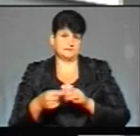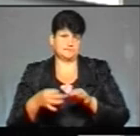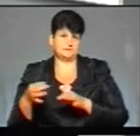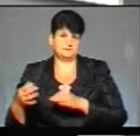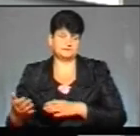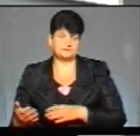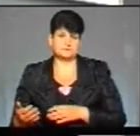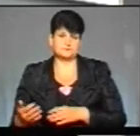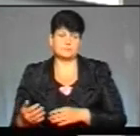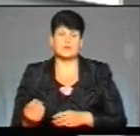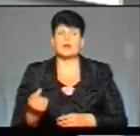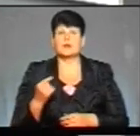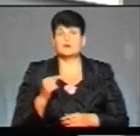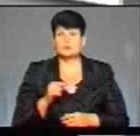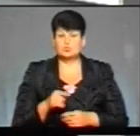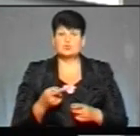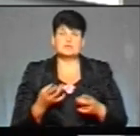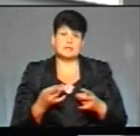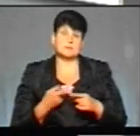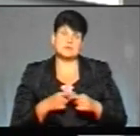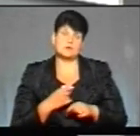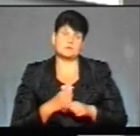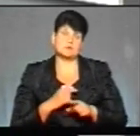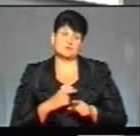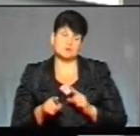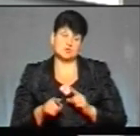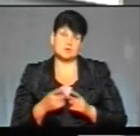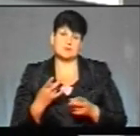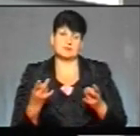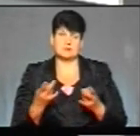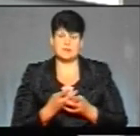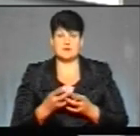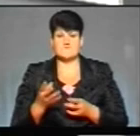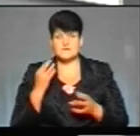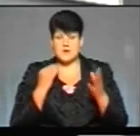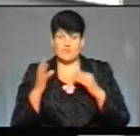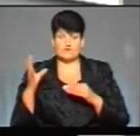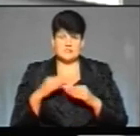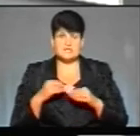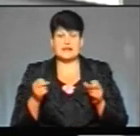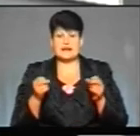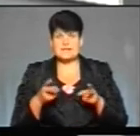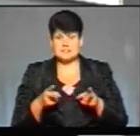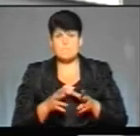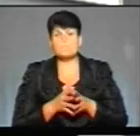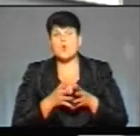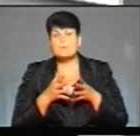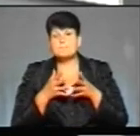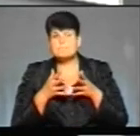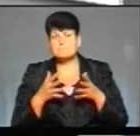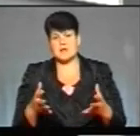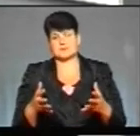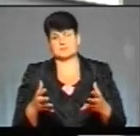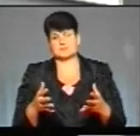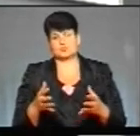Тому треба це робити чим скоріше, але звісно, що треба враховувати всі ризики і по максимуму